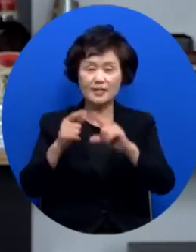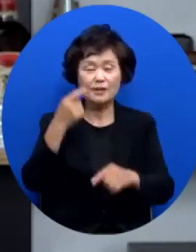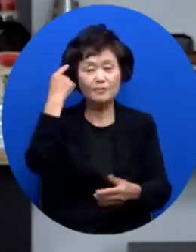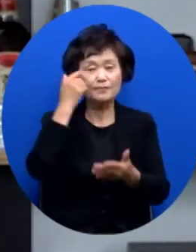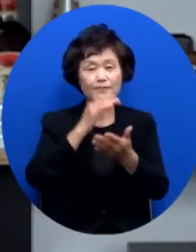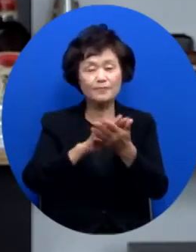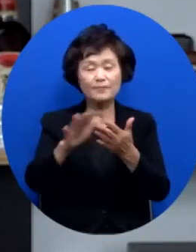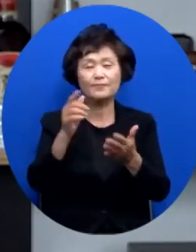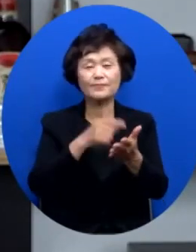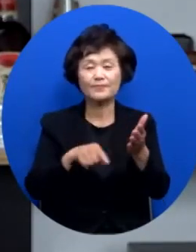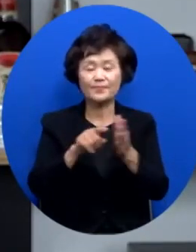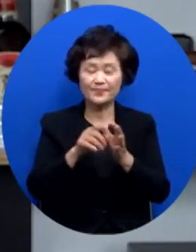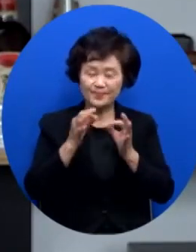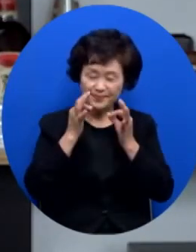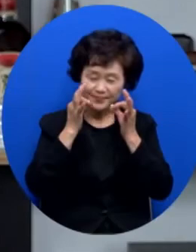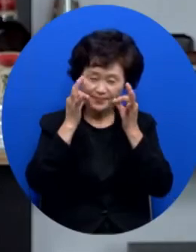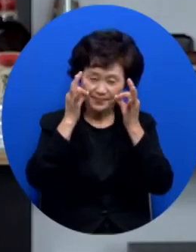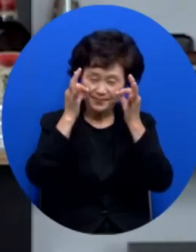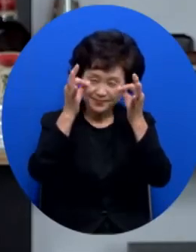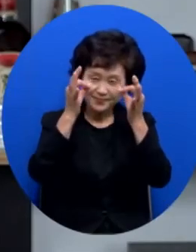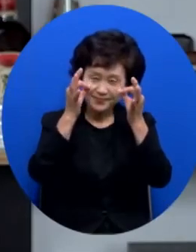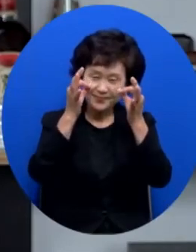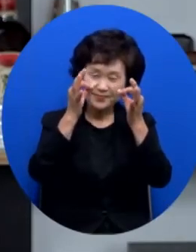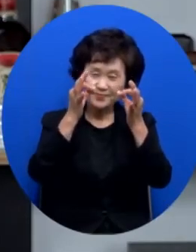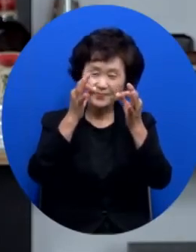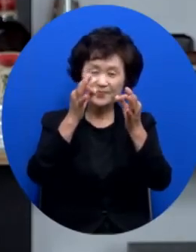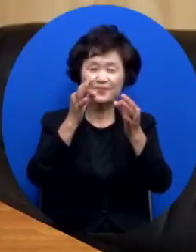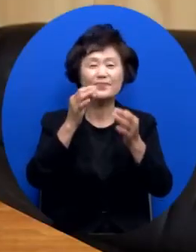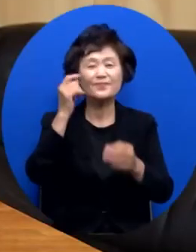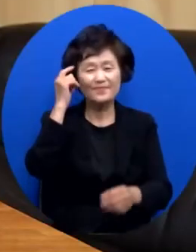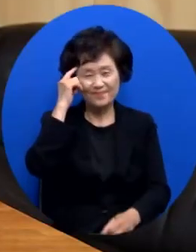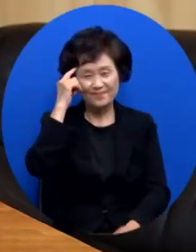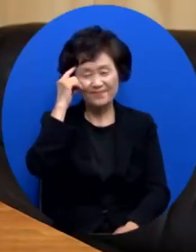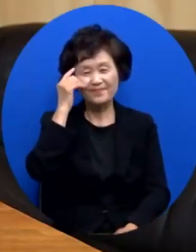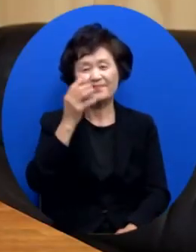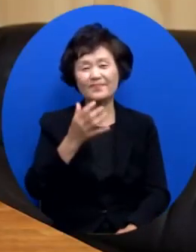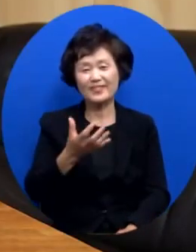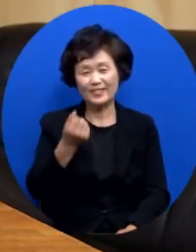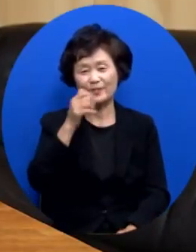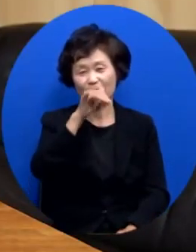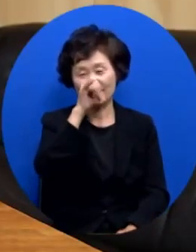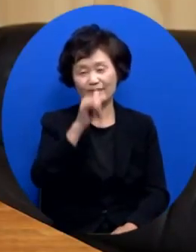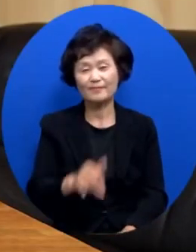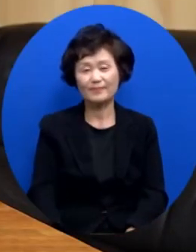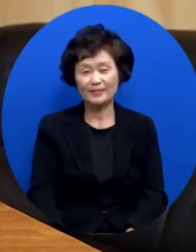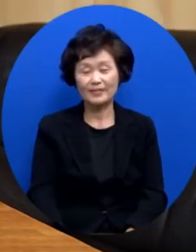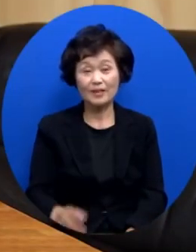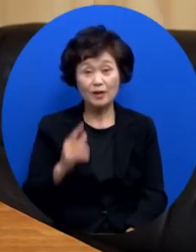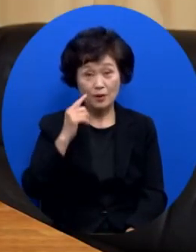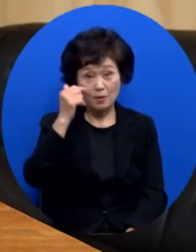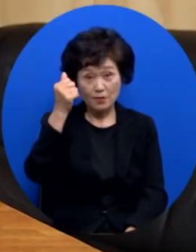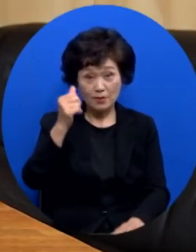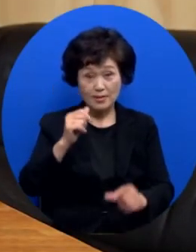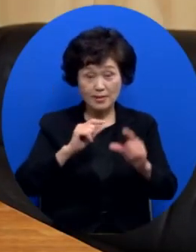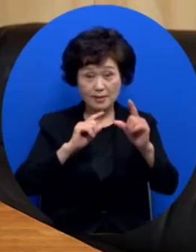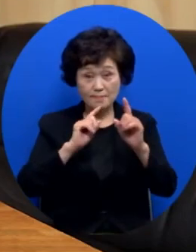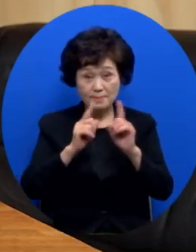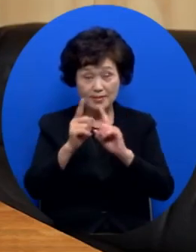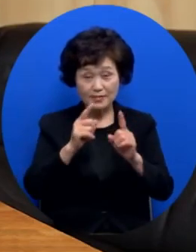함께 애써야 되지 않을까 그런 생각을 가지고 있습니다. 네, 목사님 말씀과 삶의 모습처럼 우리 각자도